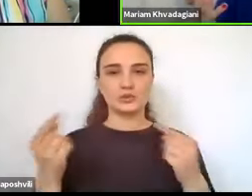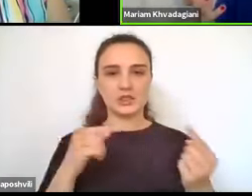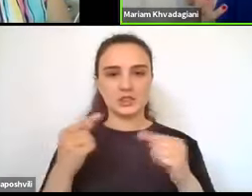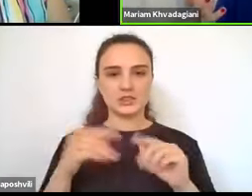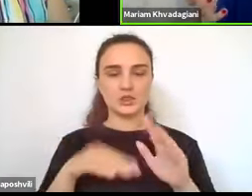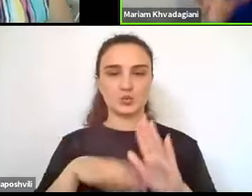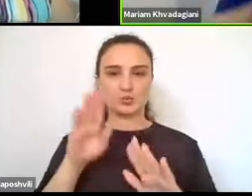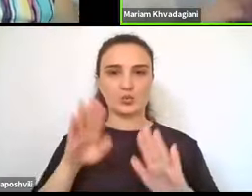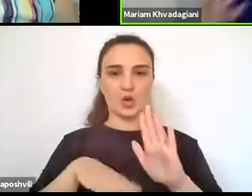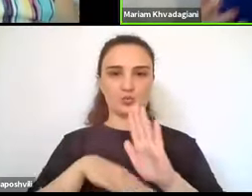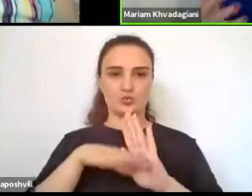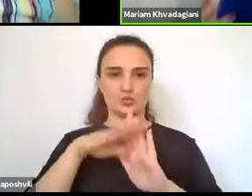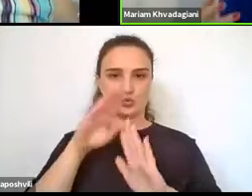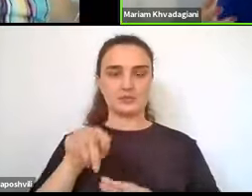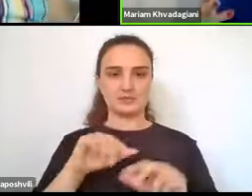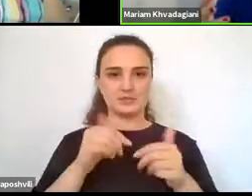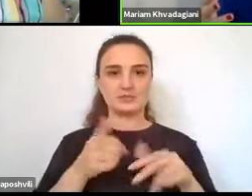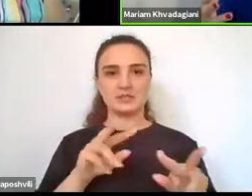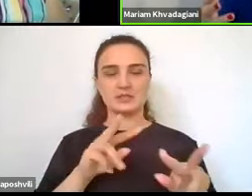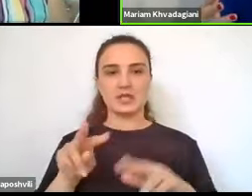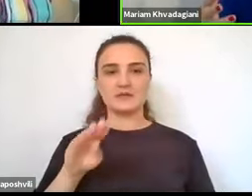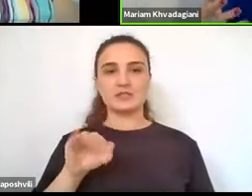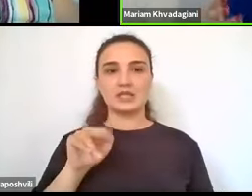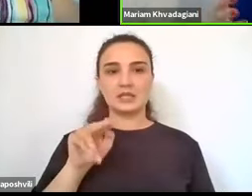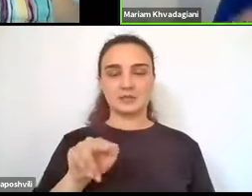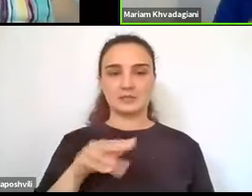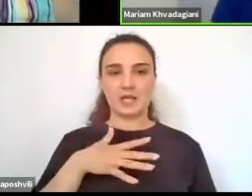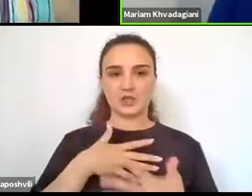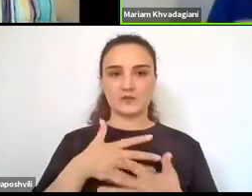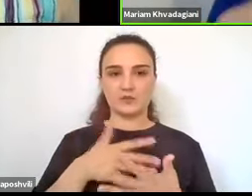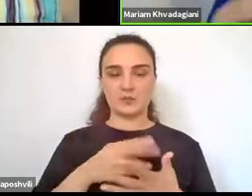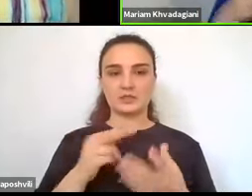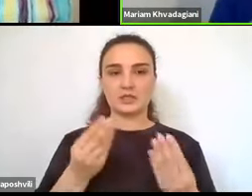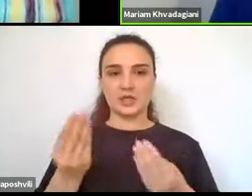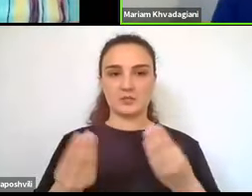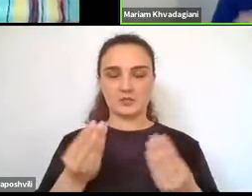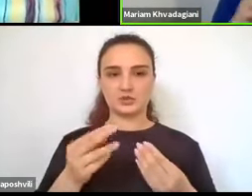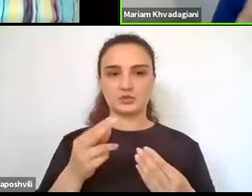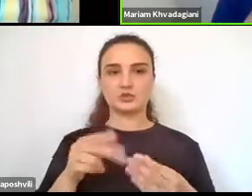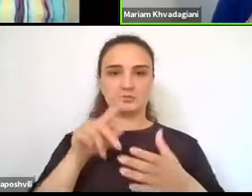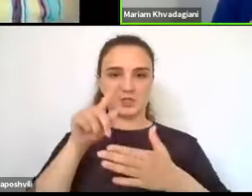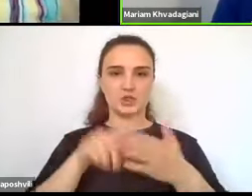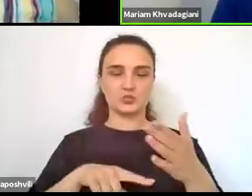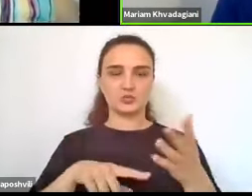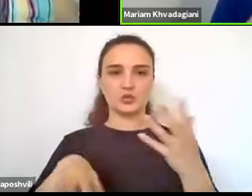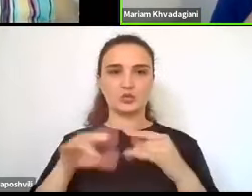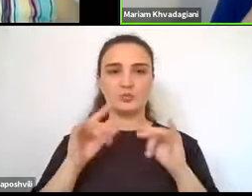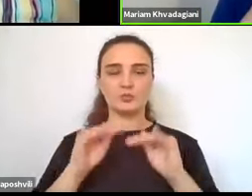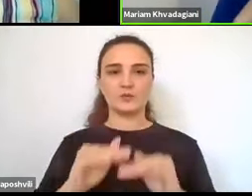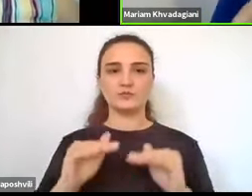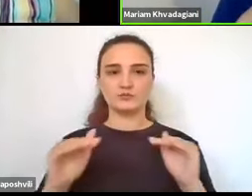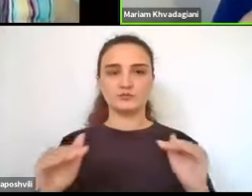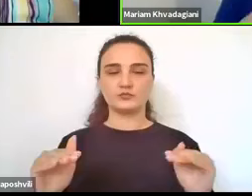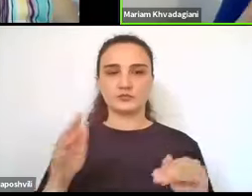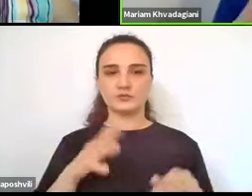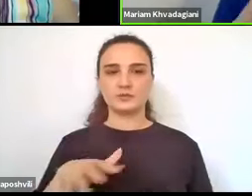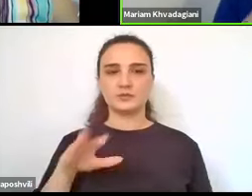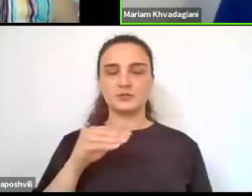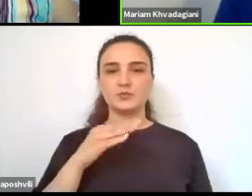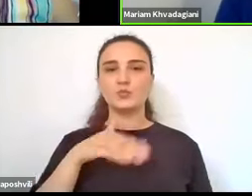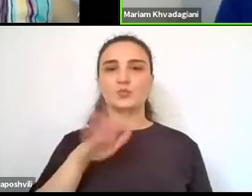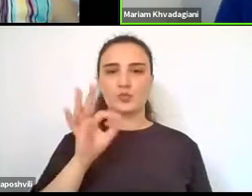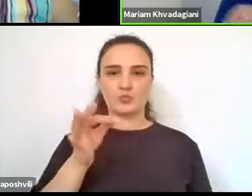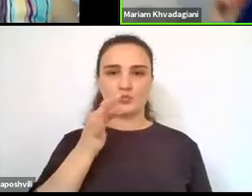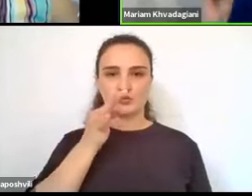ბევრად აუმჯობესებს მსგავსი ტიპის აქტივობები და თამაშები და მერწმუნეთ, რომ ბავშვებს აი ბევრად მოსწონთ